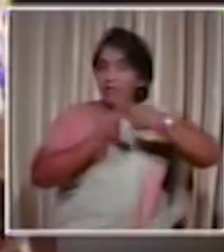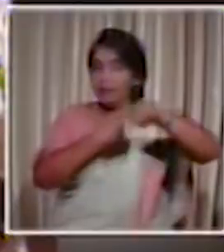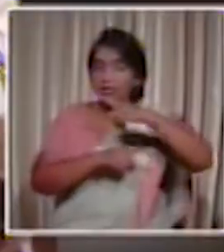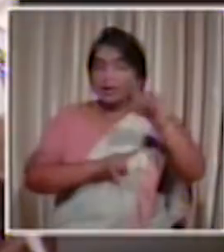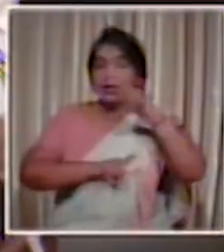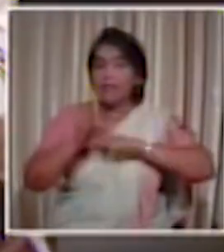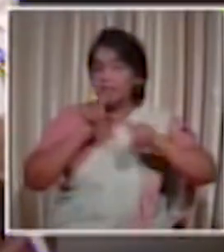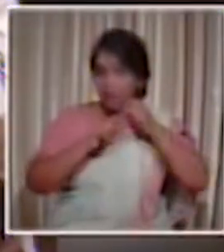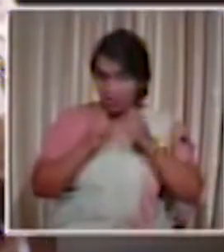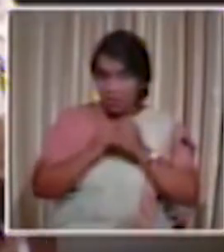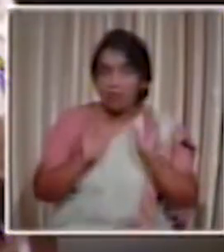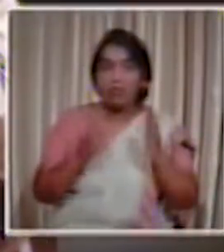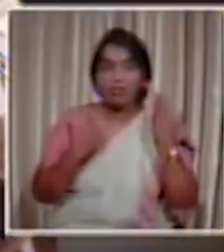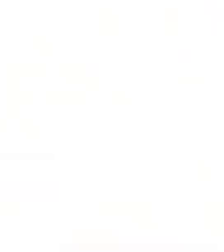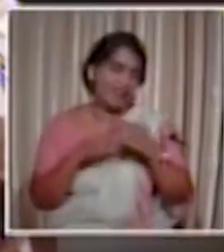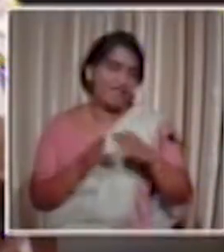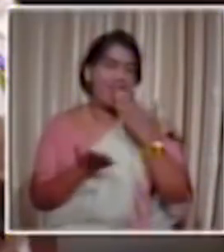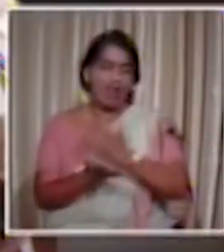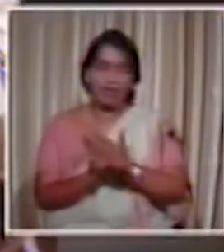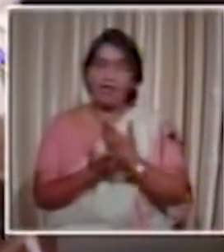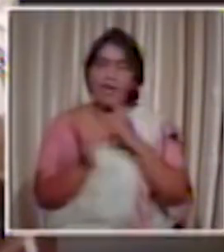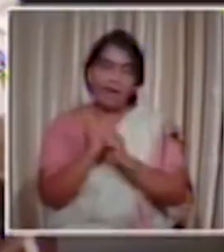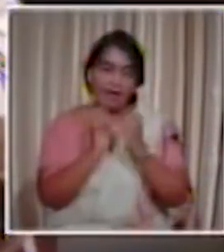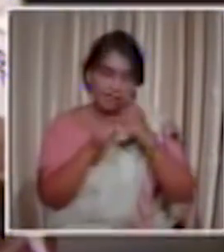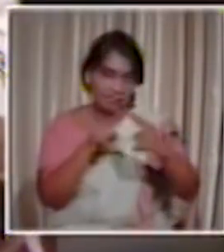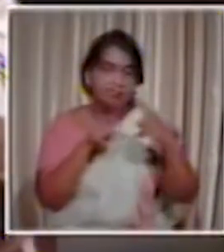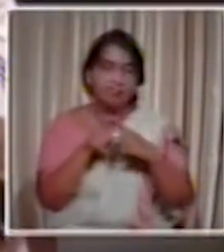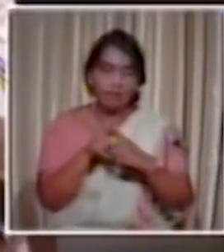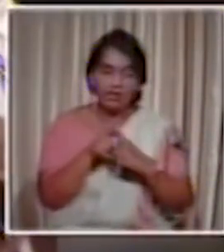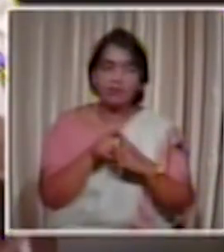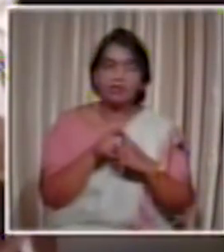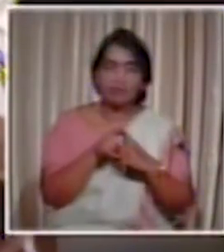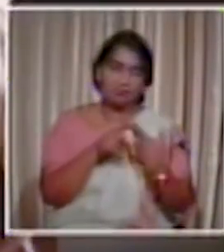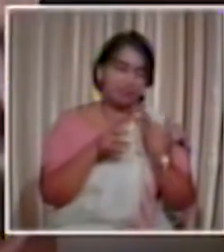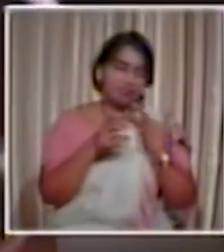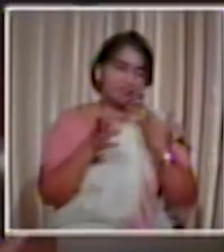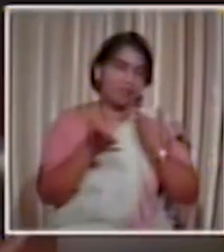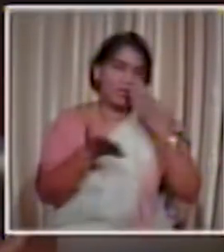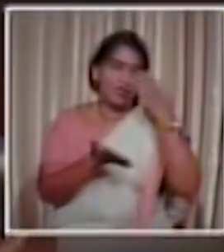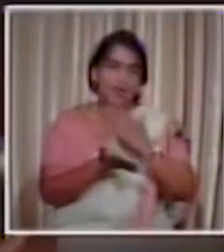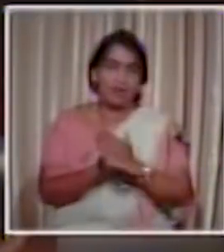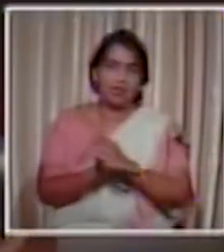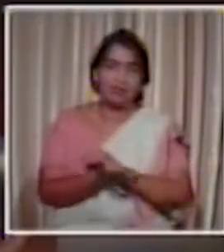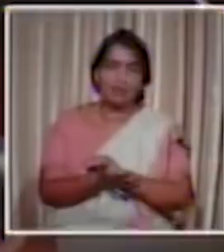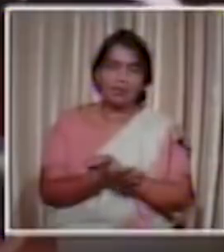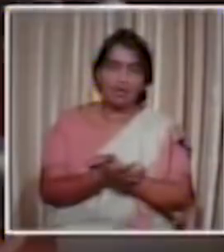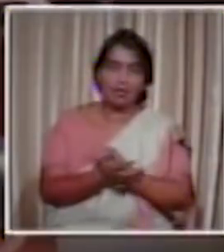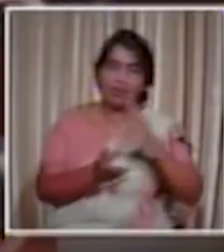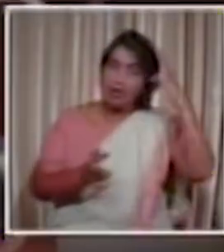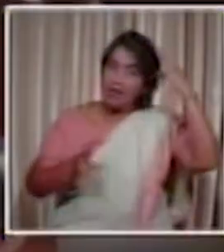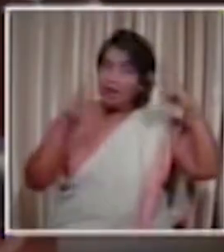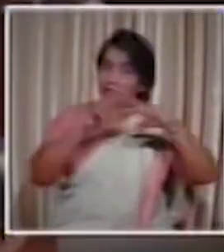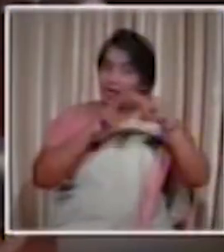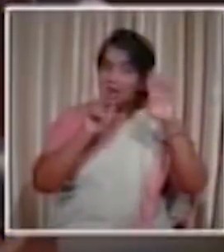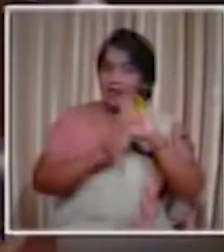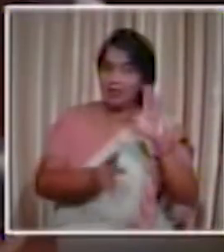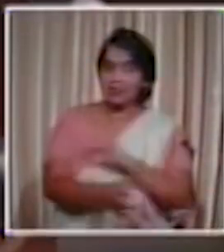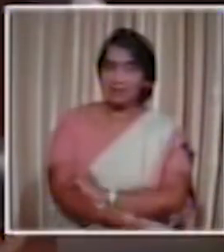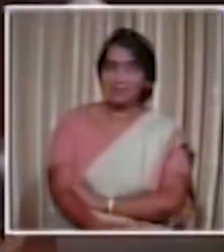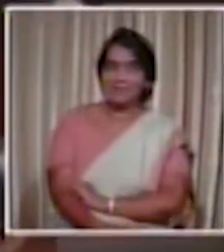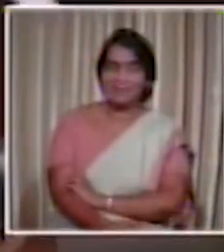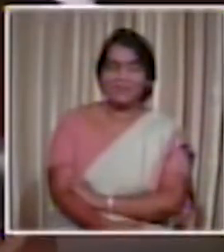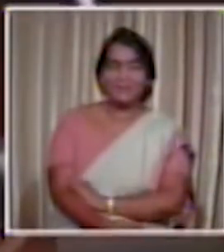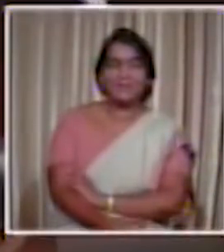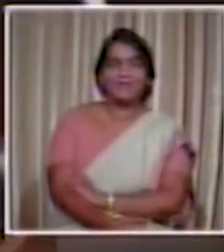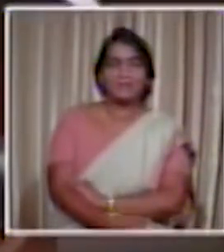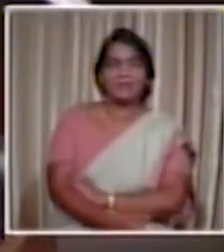කරන්න ණය නිවාඩුවක් ලබා ගන්න ණය හෙයා කට් එකක් ගන්න හෙයා කට් එකක් කියන්නේ මේ පොණ්ඩ කැපීම නෙමෙයි ආ